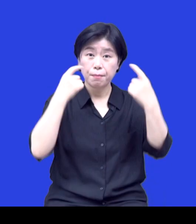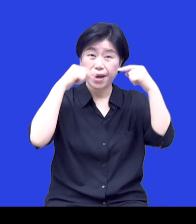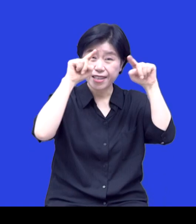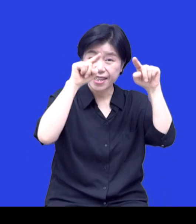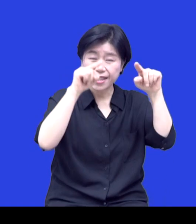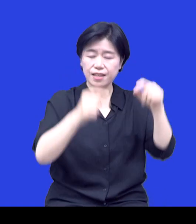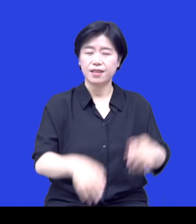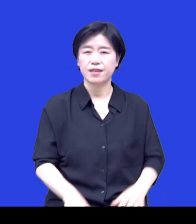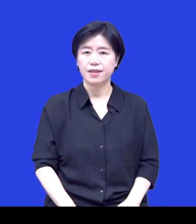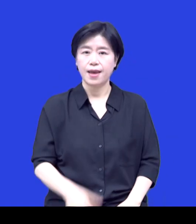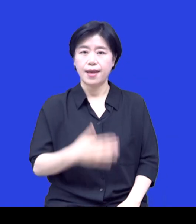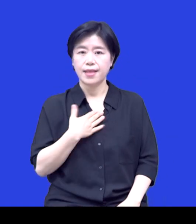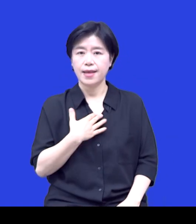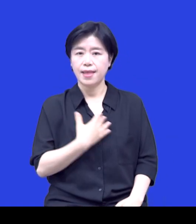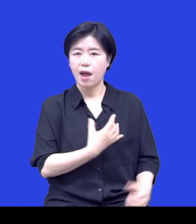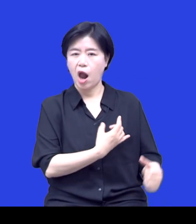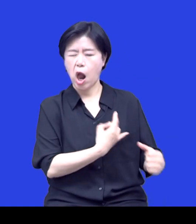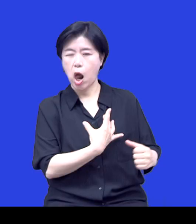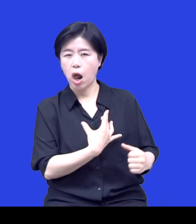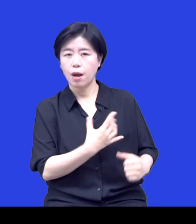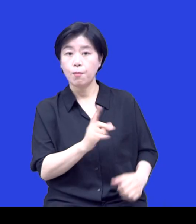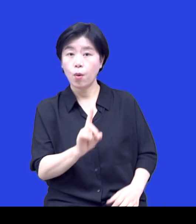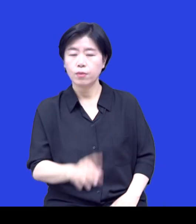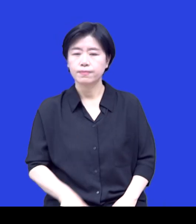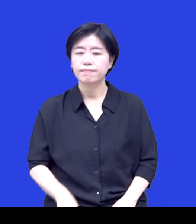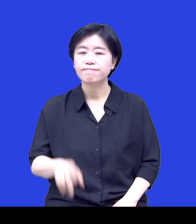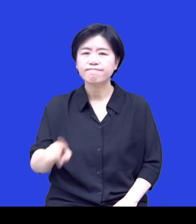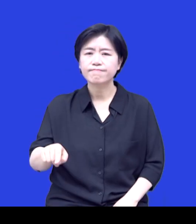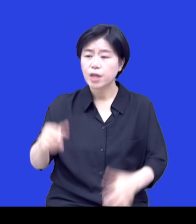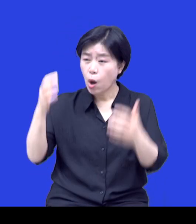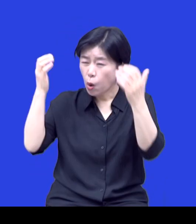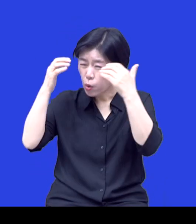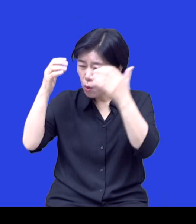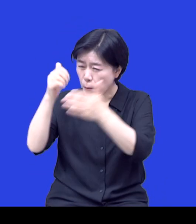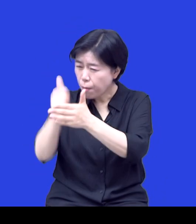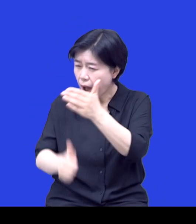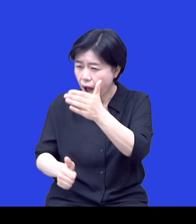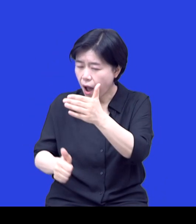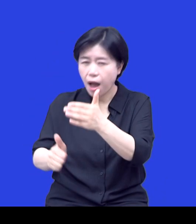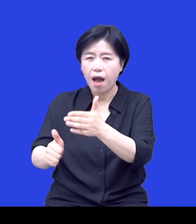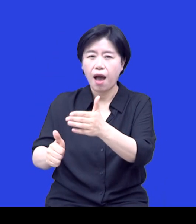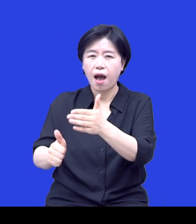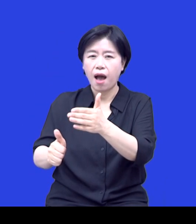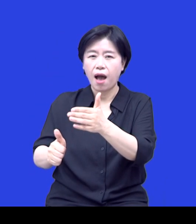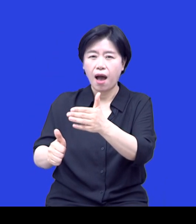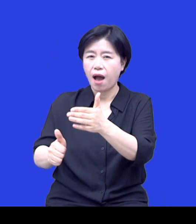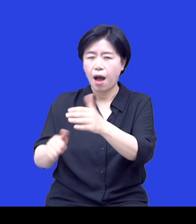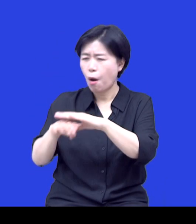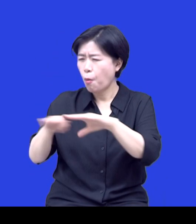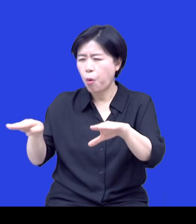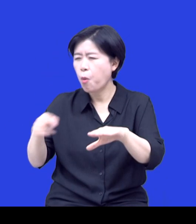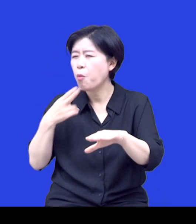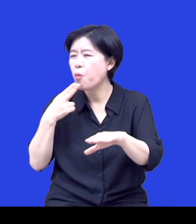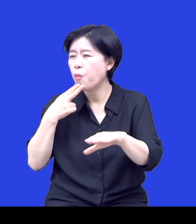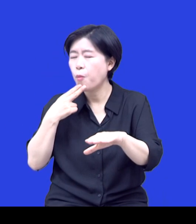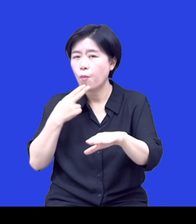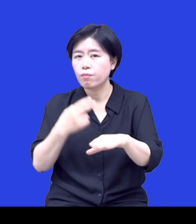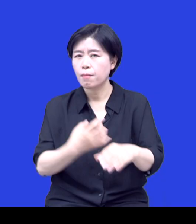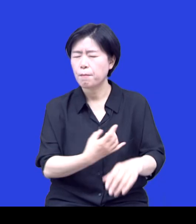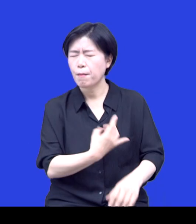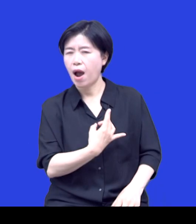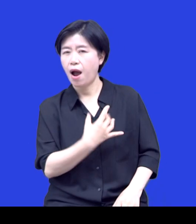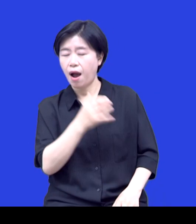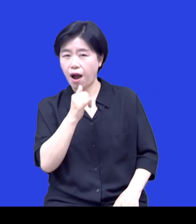가장 자주 쓰는 수법은 이 고통은 영원할 것이다. 예, 예, 맞아요, 맞아요. You are stuck here. 너는 끝이 이렇게 없을 것이다. 가는 거야.